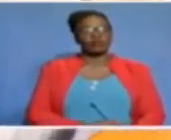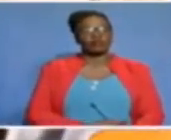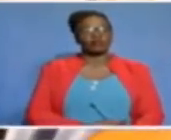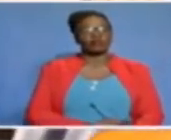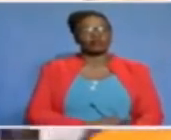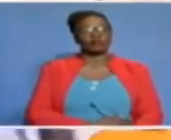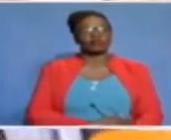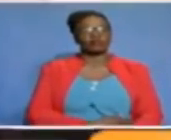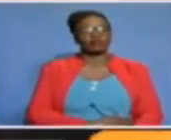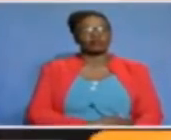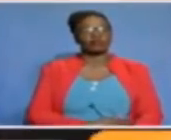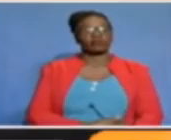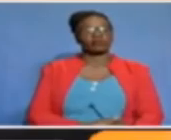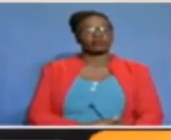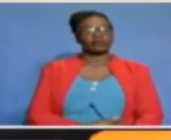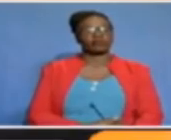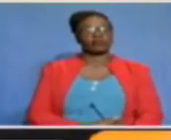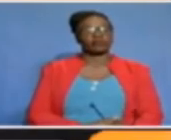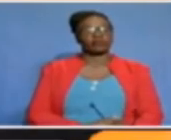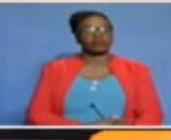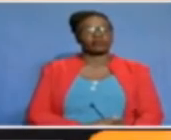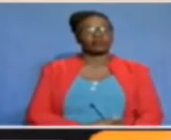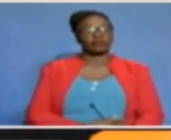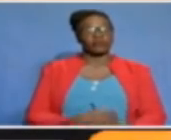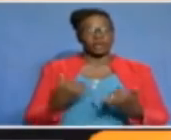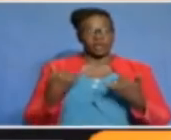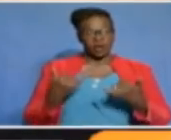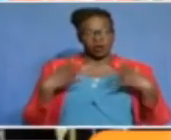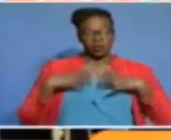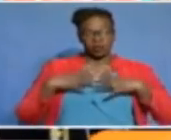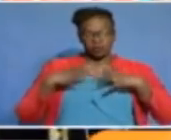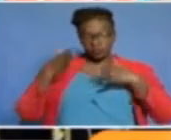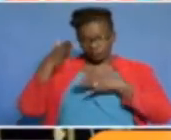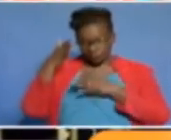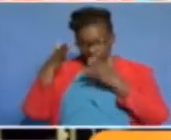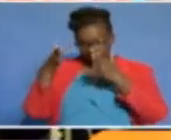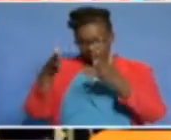Kurunzi ya haki sasa inamulika idara ya polisi, kwani visa vya utovu